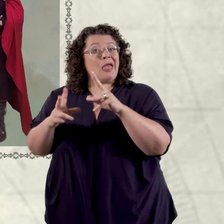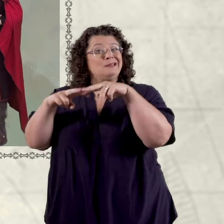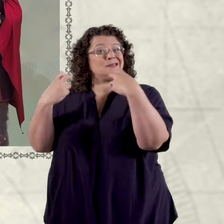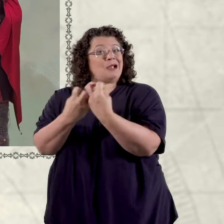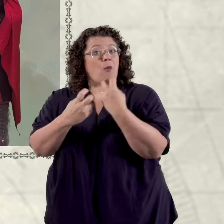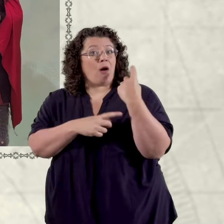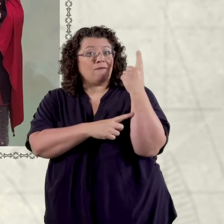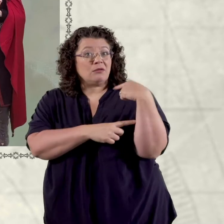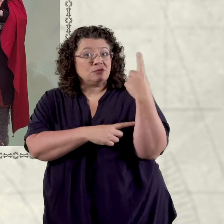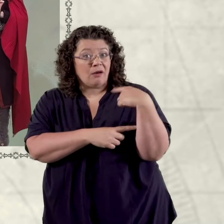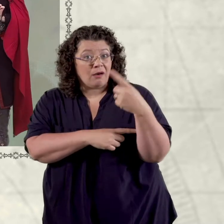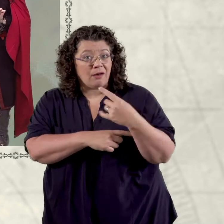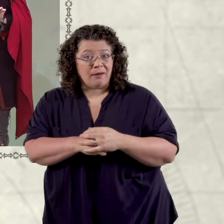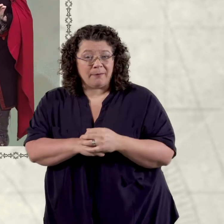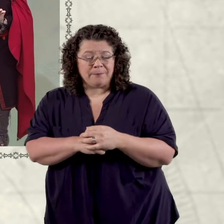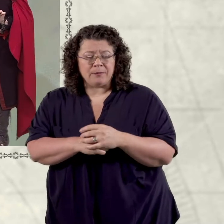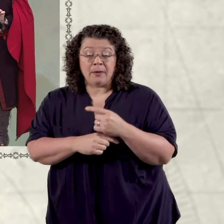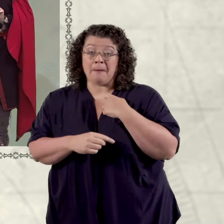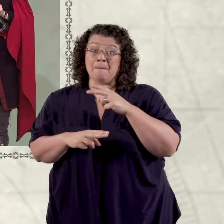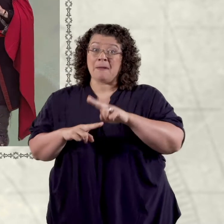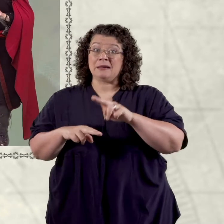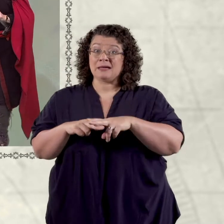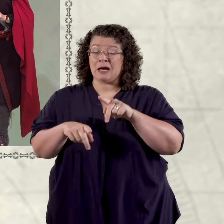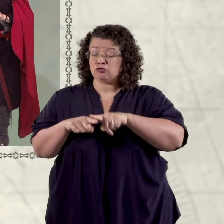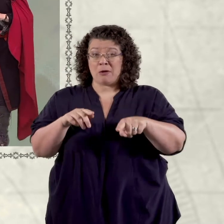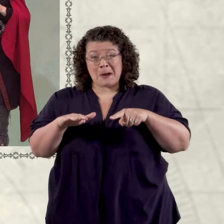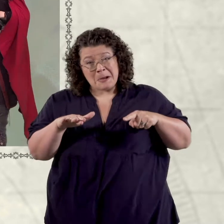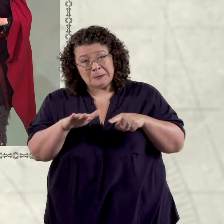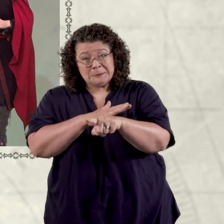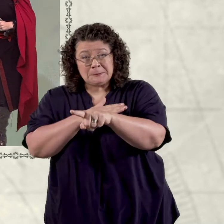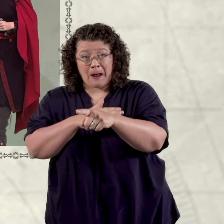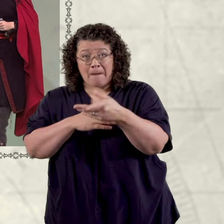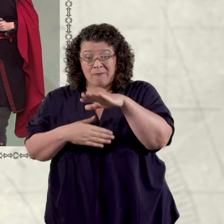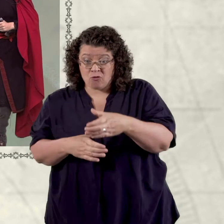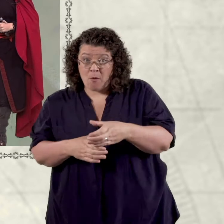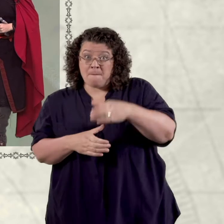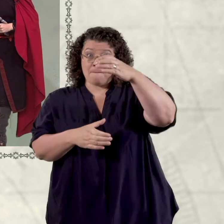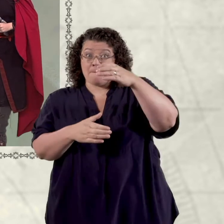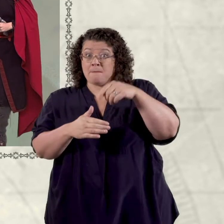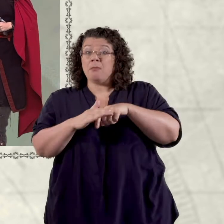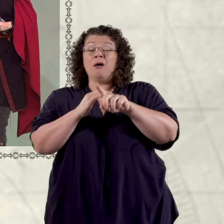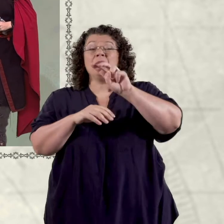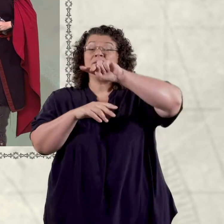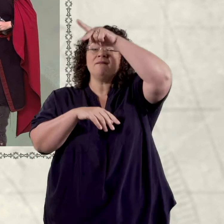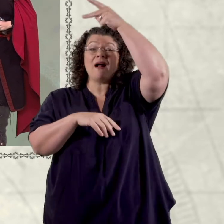Yna, fe geisiodd dad ddianc allan drwy'r ffenest yn hwr Llundain.